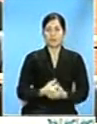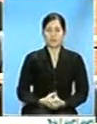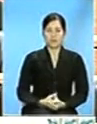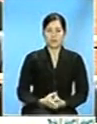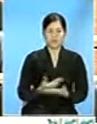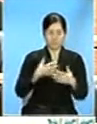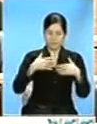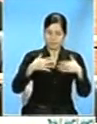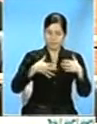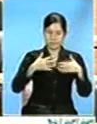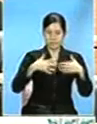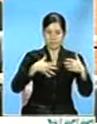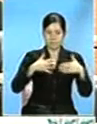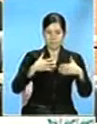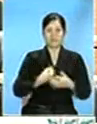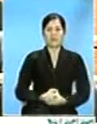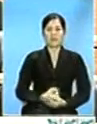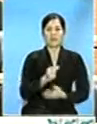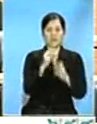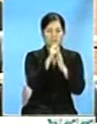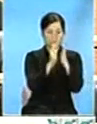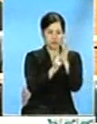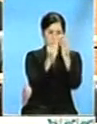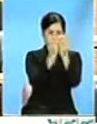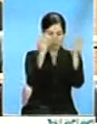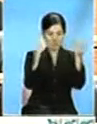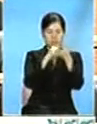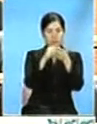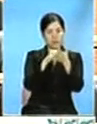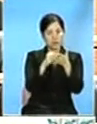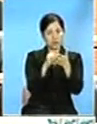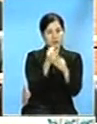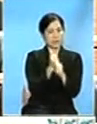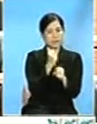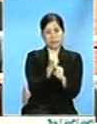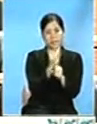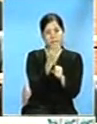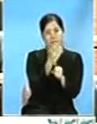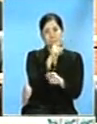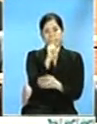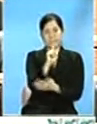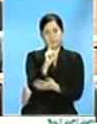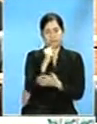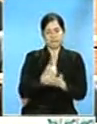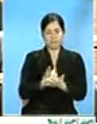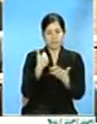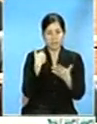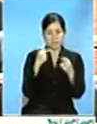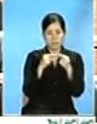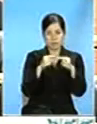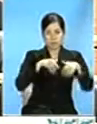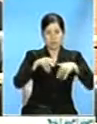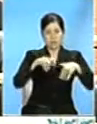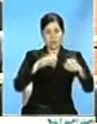ไม่เป็นไรนะครับรัฐธรรมนูญแก้ได้แก้ไม่ได้ทุกท่านต้องเคารพเสียงของประชาชนขณะ